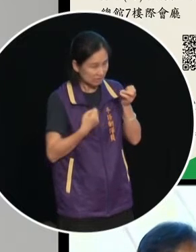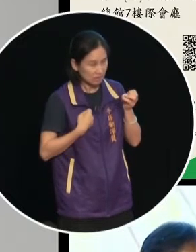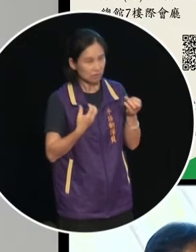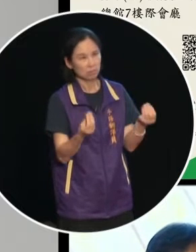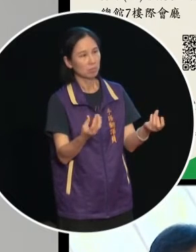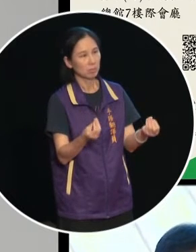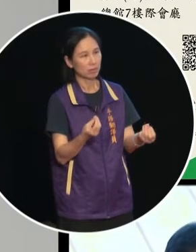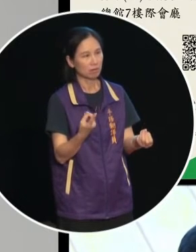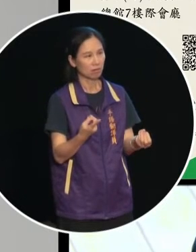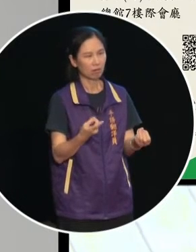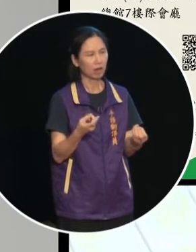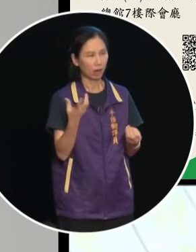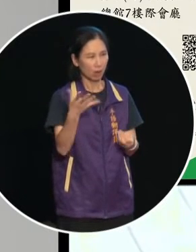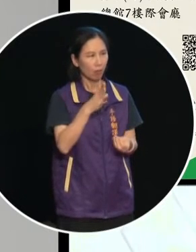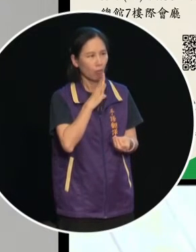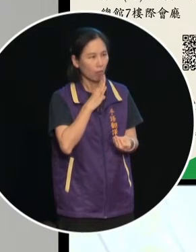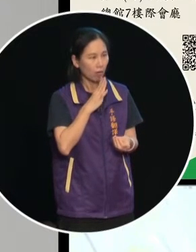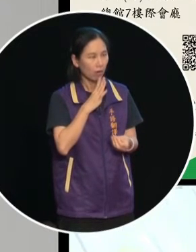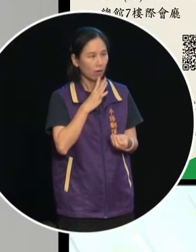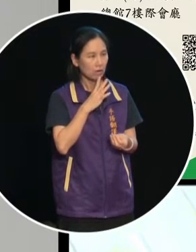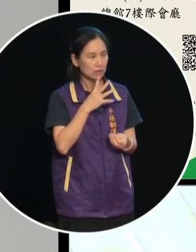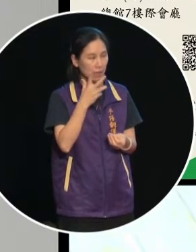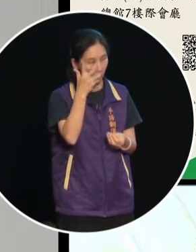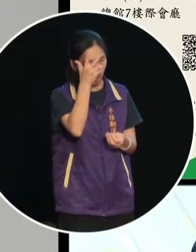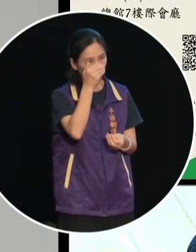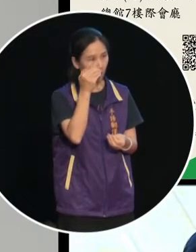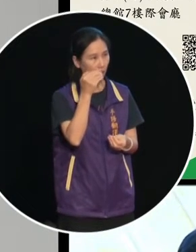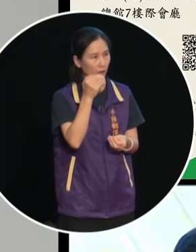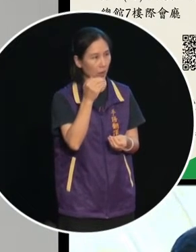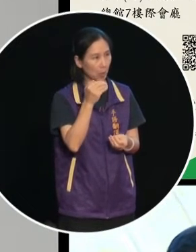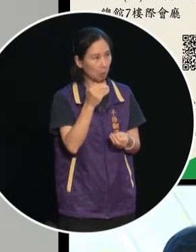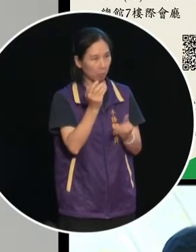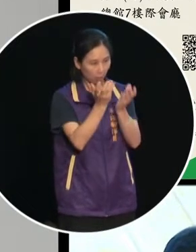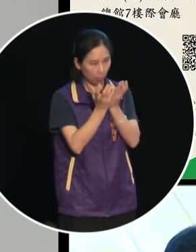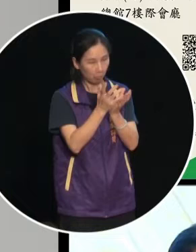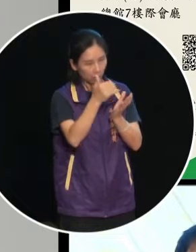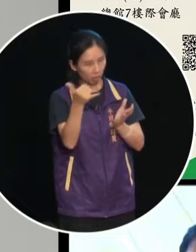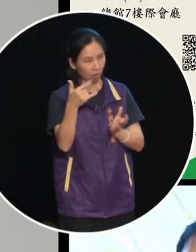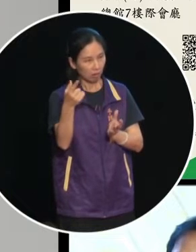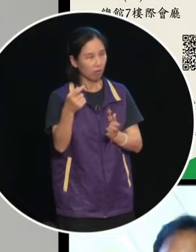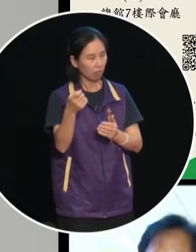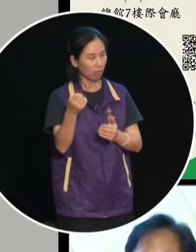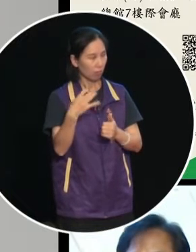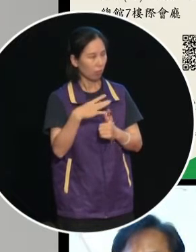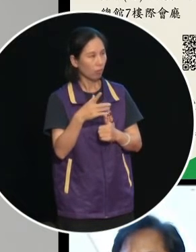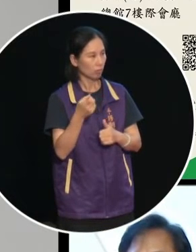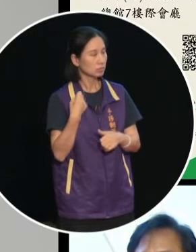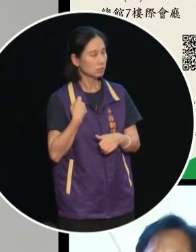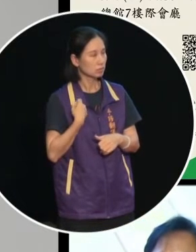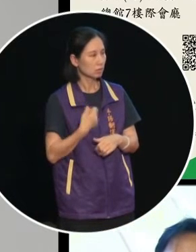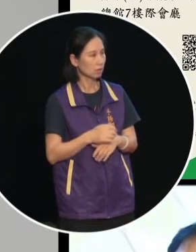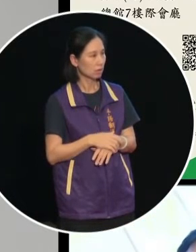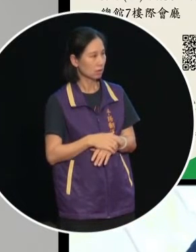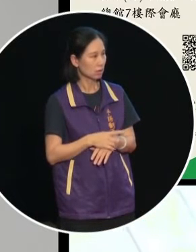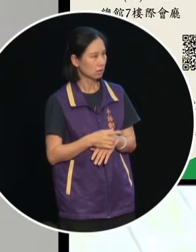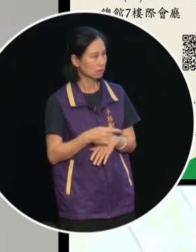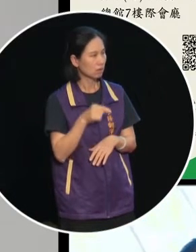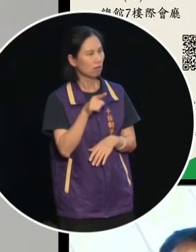些老学者来了解的话，我就知道这个时代在日本几乎都台湾是不存